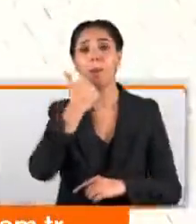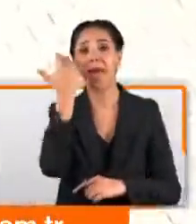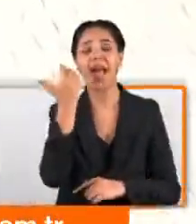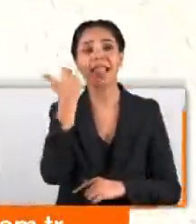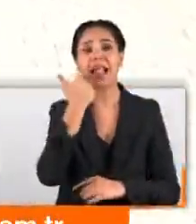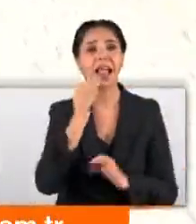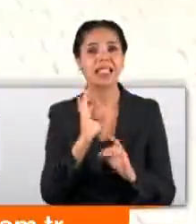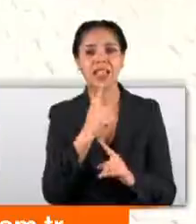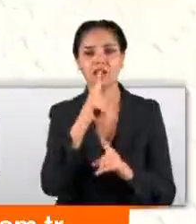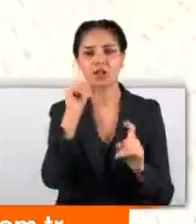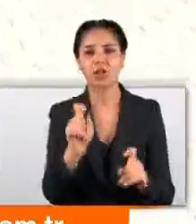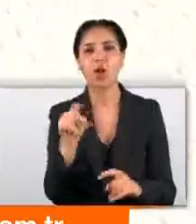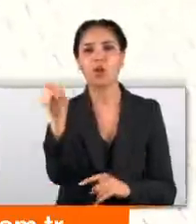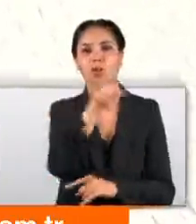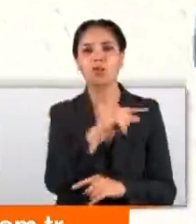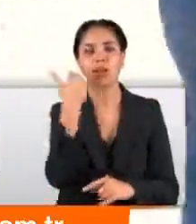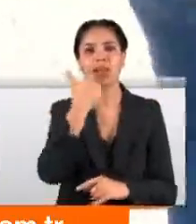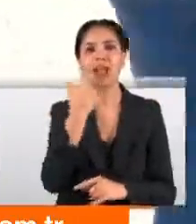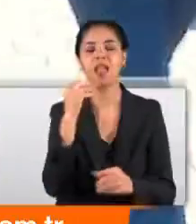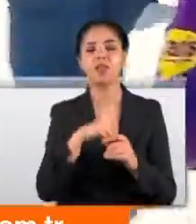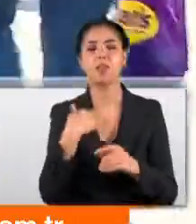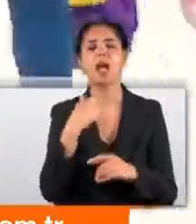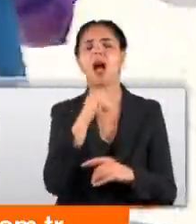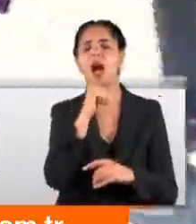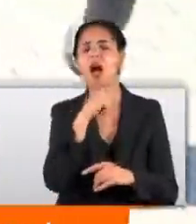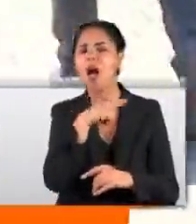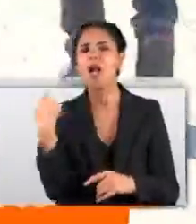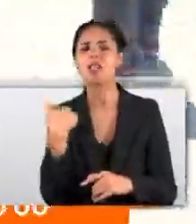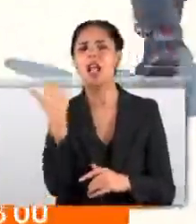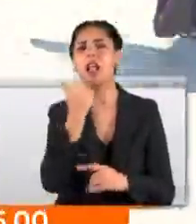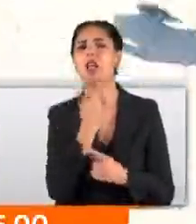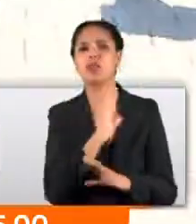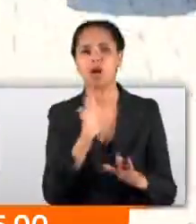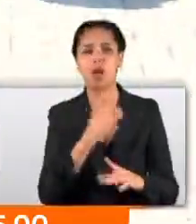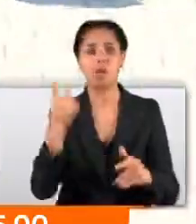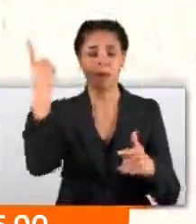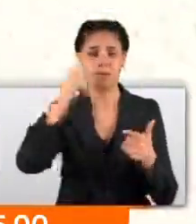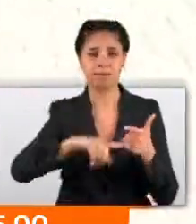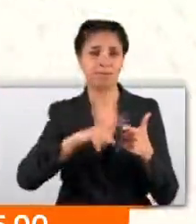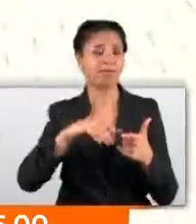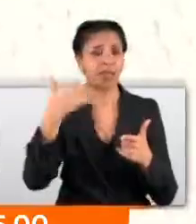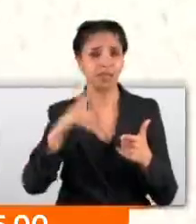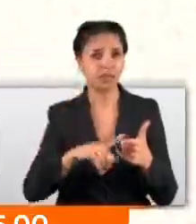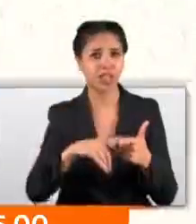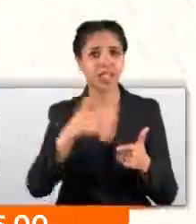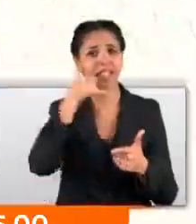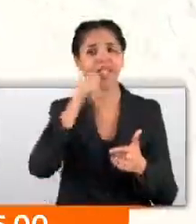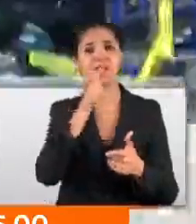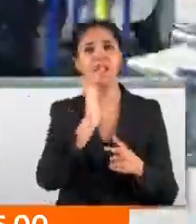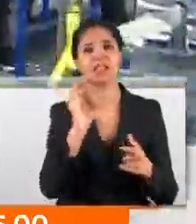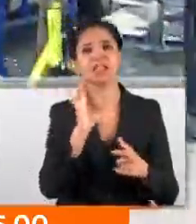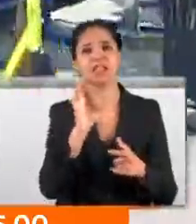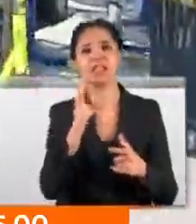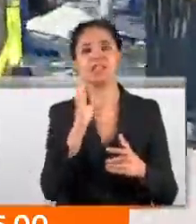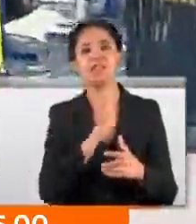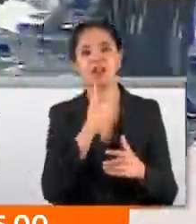En çok söylenen yalanlar arasında ben asla yalan söylemem cümlesi geliyor. Onu takip eden diğer bir yalansa telefonum sessizdeydi. En